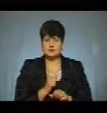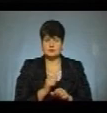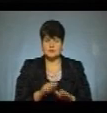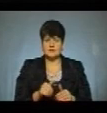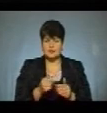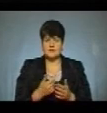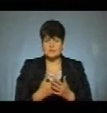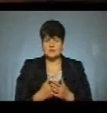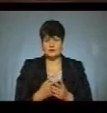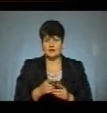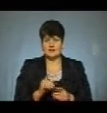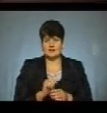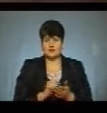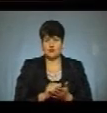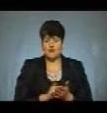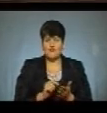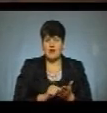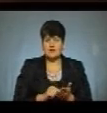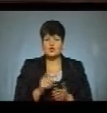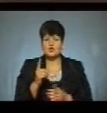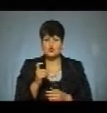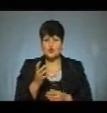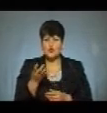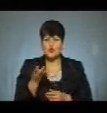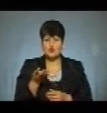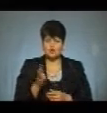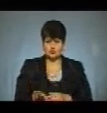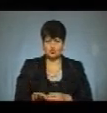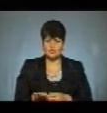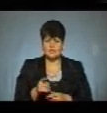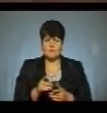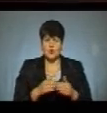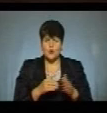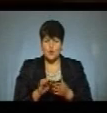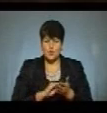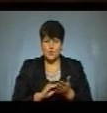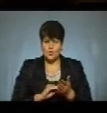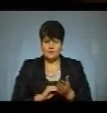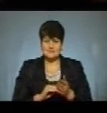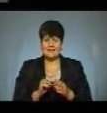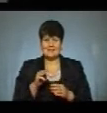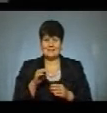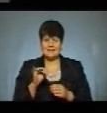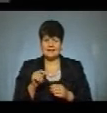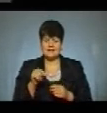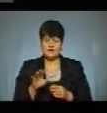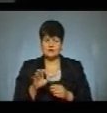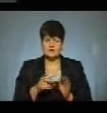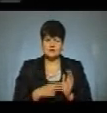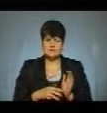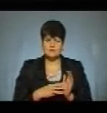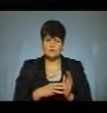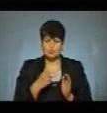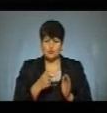накладом 100 примірників. У книзі представлено фотокопію рукопису та розшифровку тексту 1578